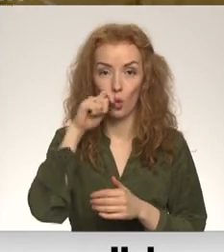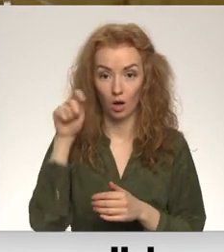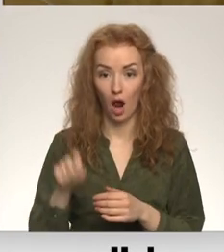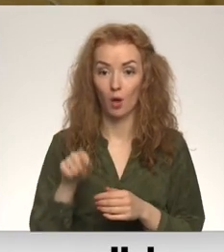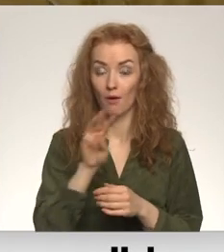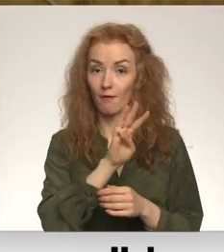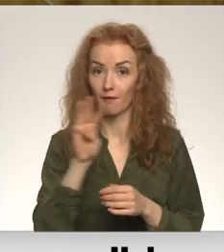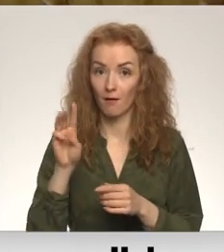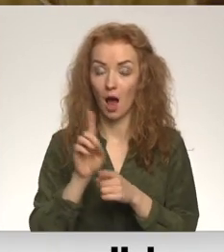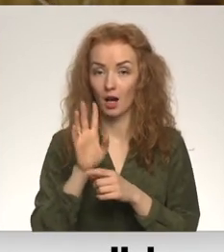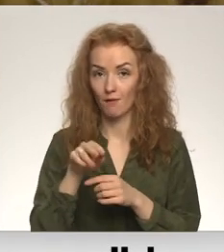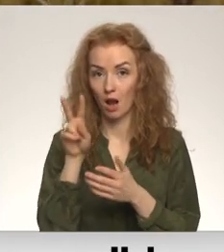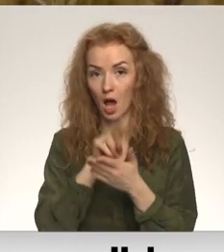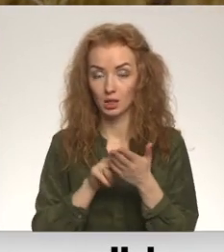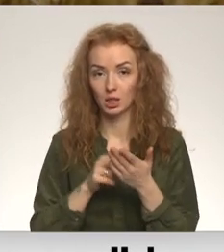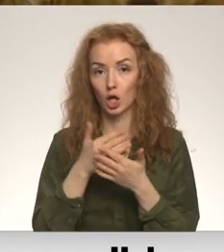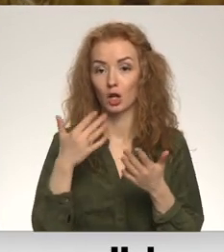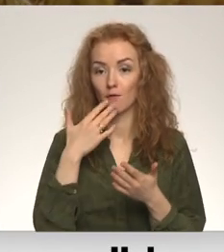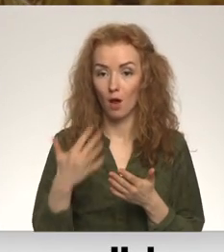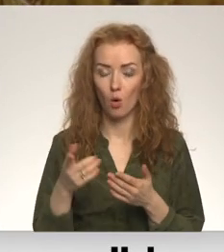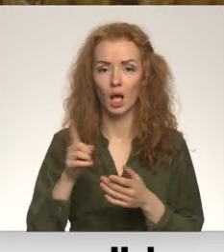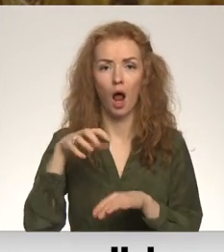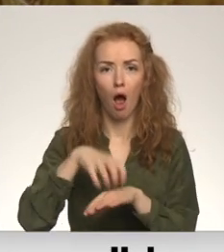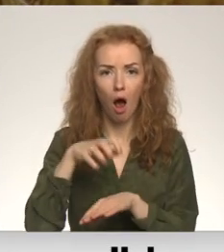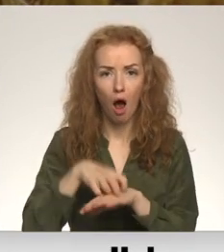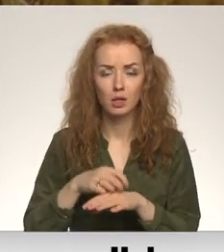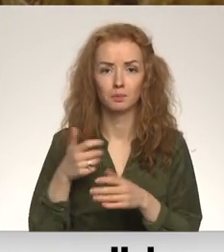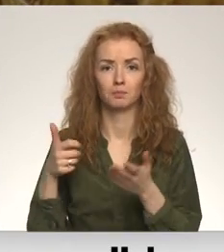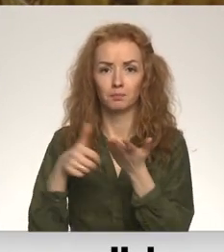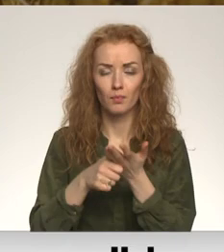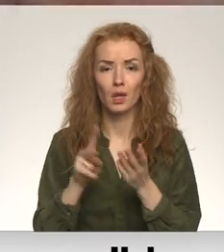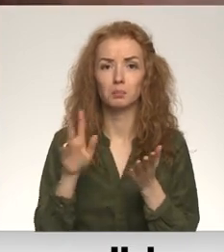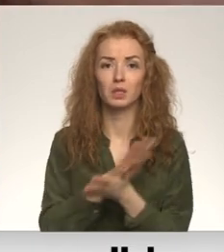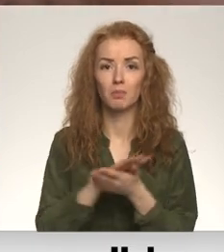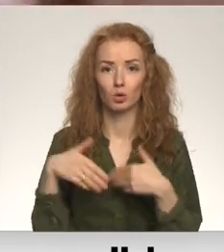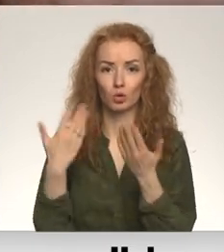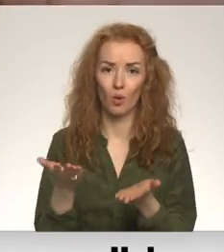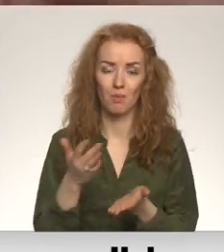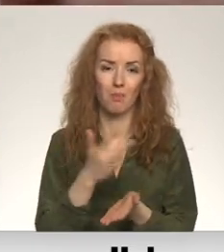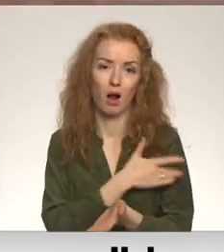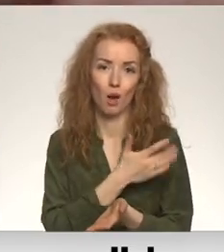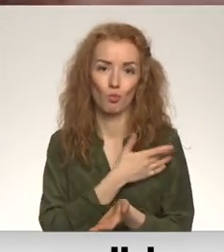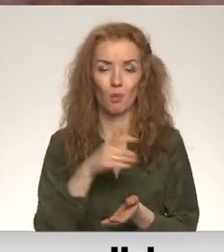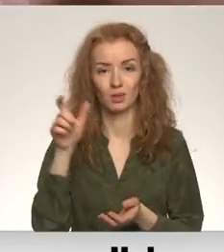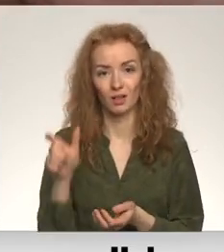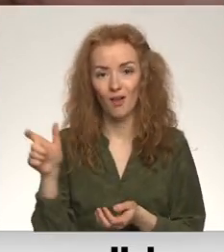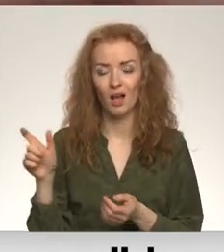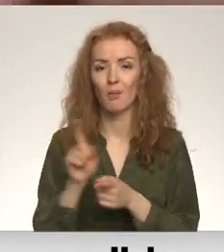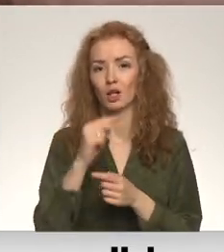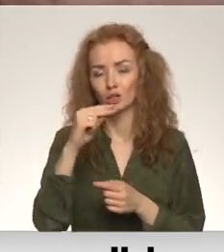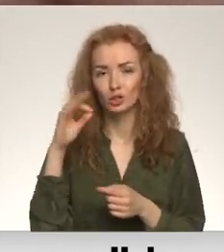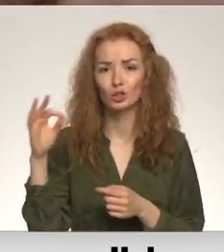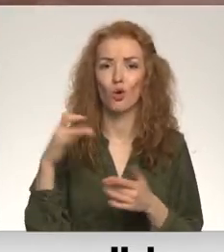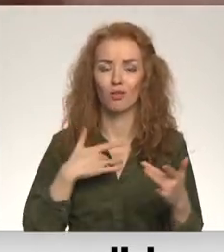pieejama arī Ukraiņu valodā, redzamas ārstu privāta prakses, kur bez maksas ārstē kara bēgļus. Durvis var muzeji, teātri,